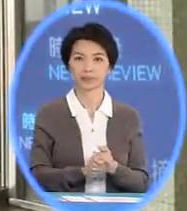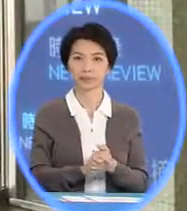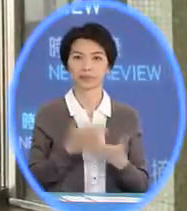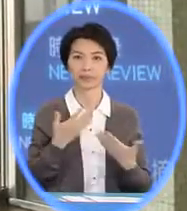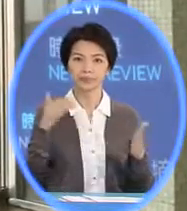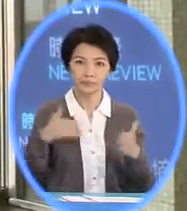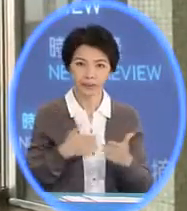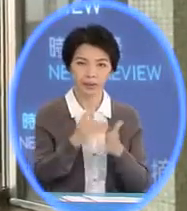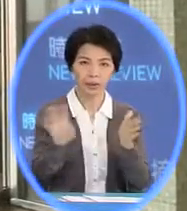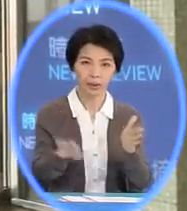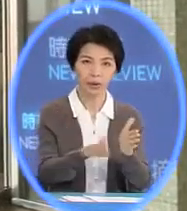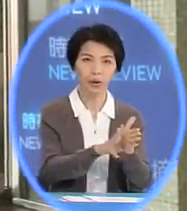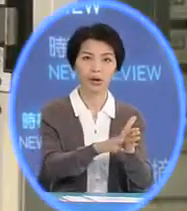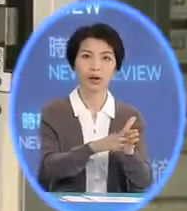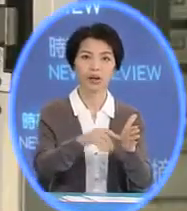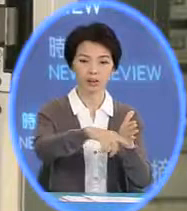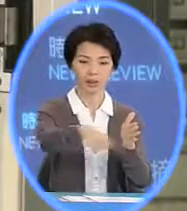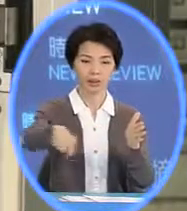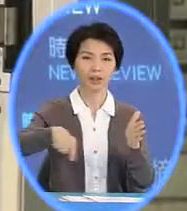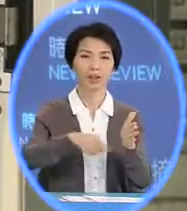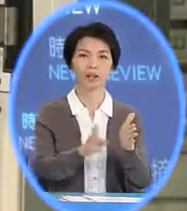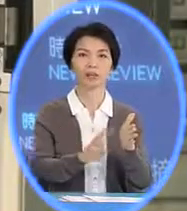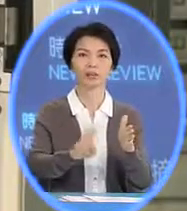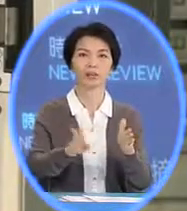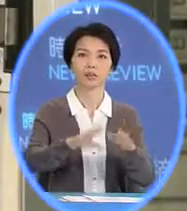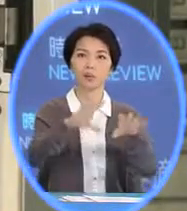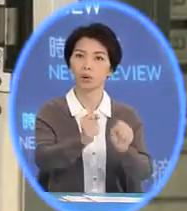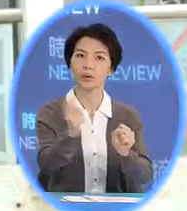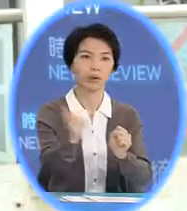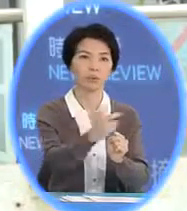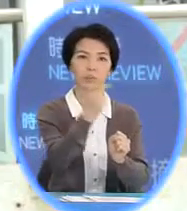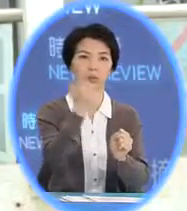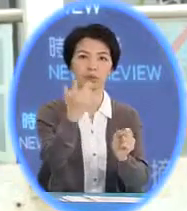临海的一边，无论是海滨定是地下大堂，都看到山竹的威力。